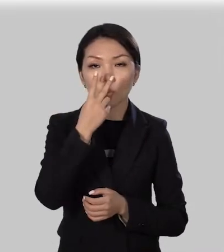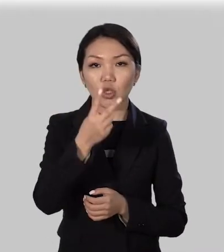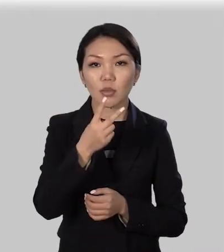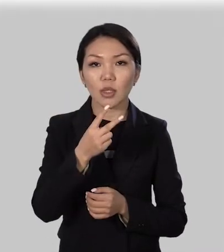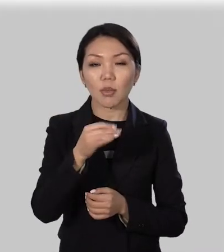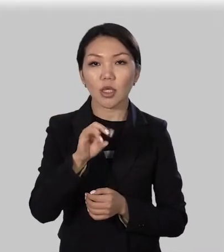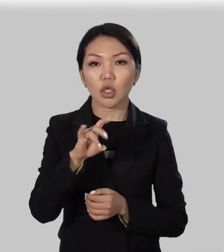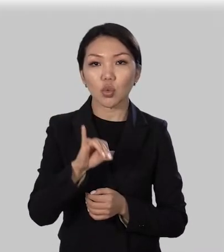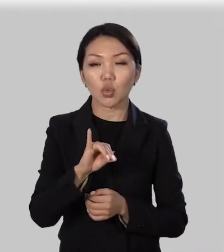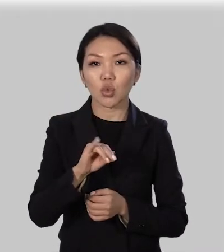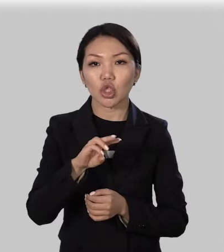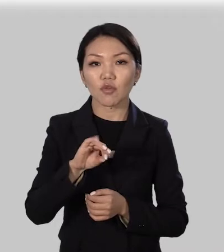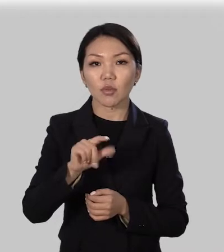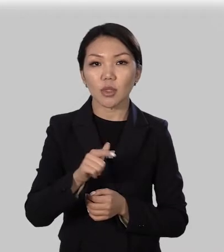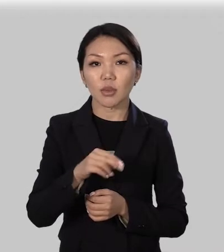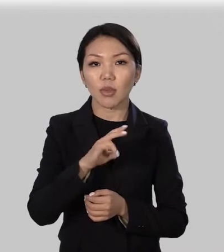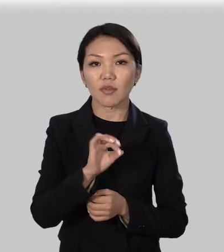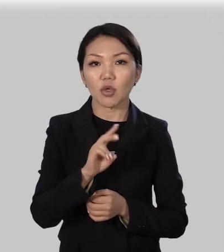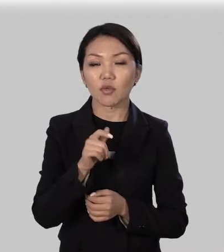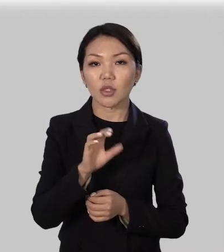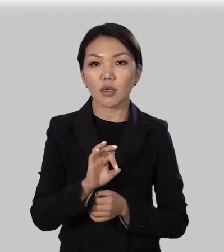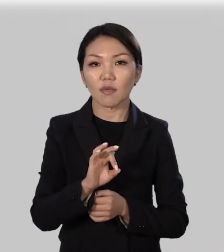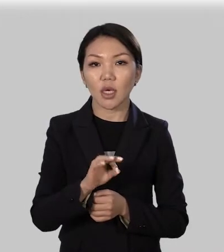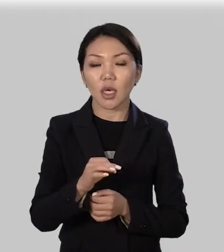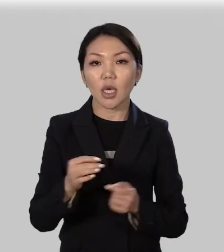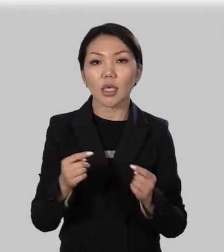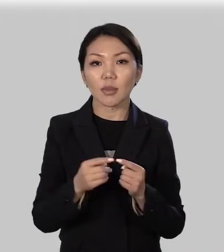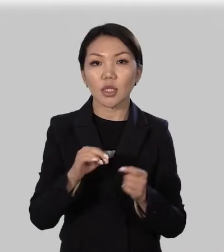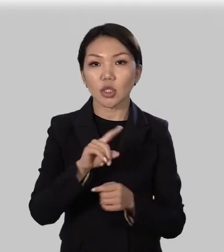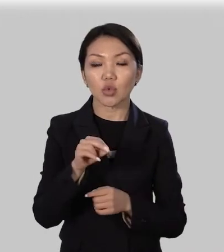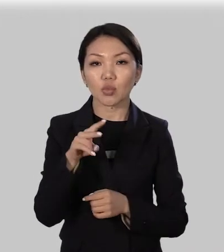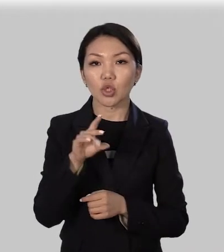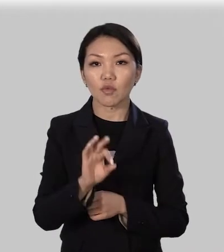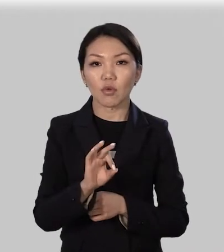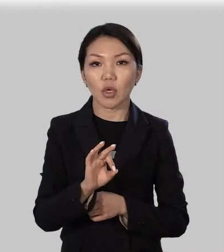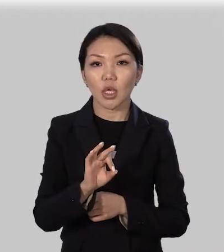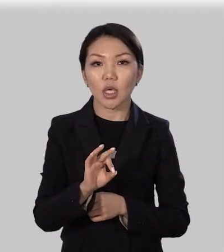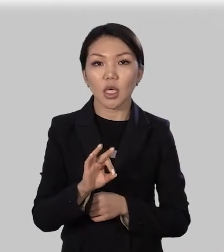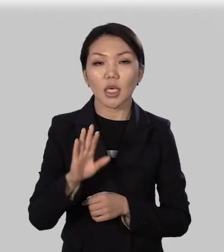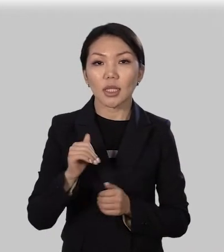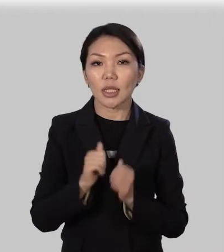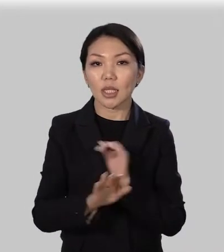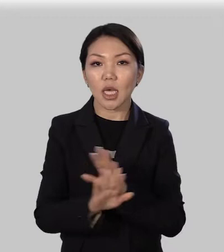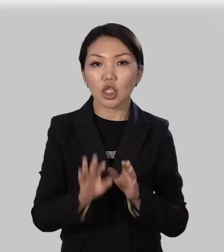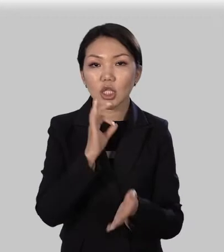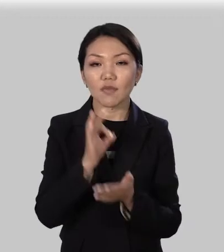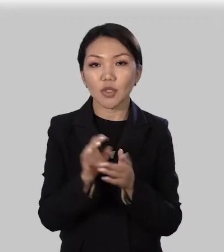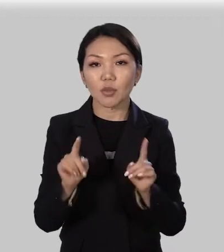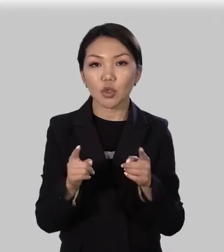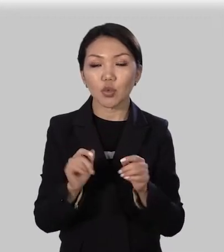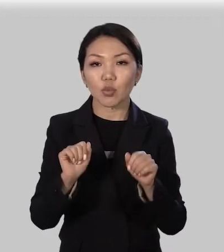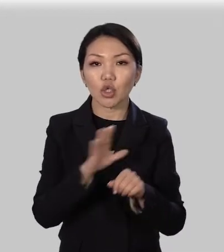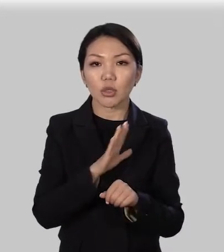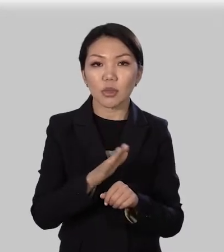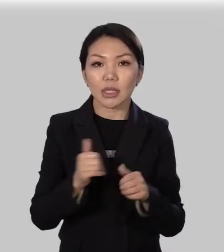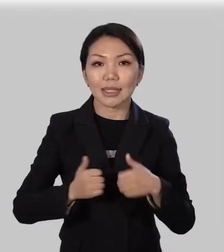Задумчиво смотрим на портретную живопись Боровиковского. Именно задумчиво, хотя не каждый ответит почему. Может быть,